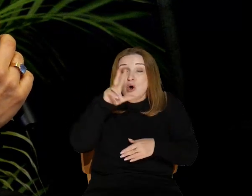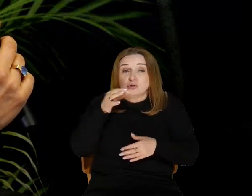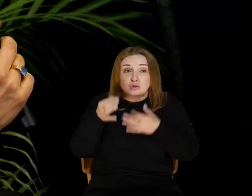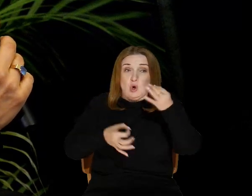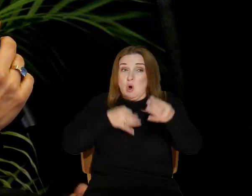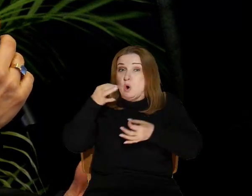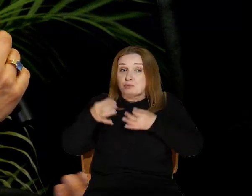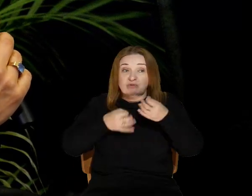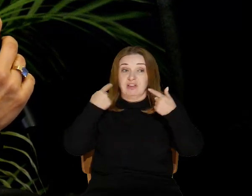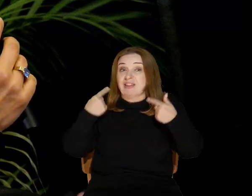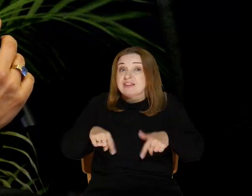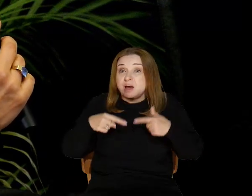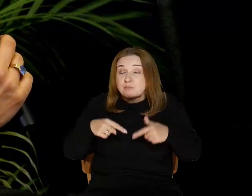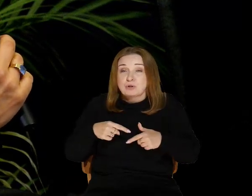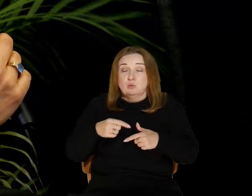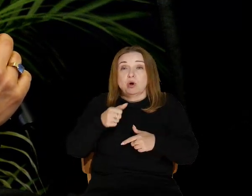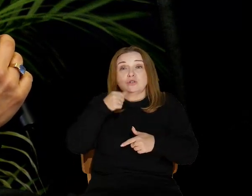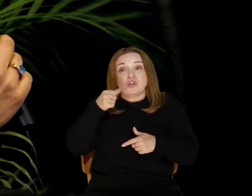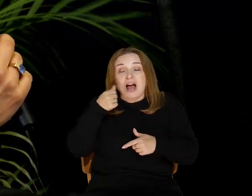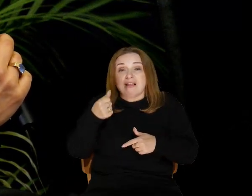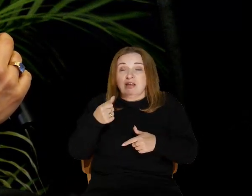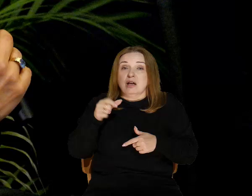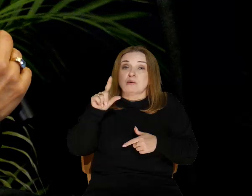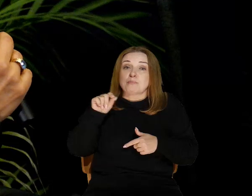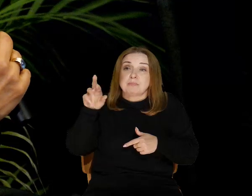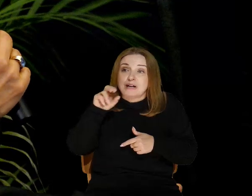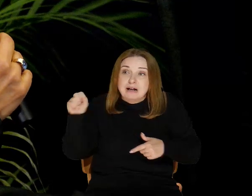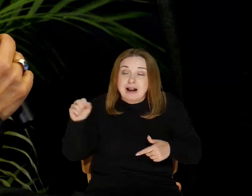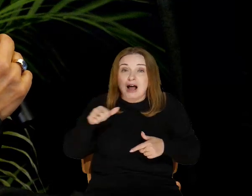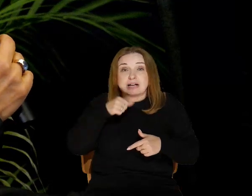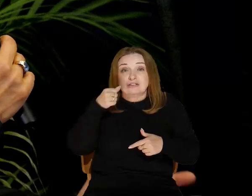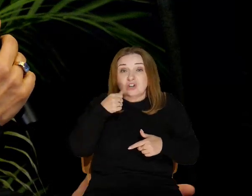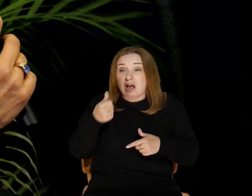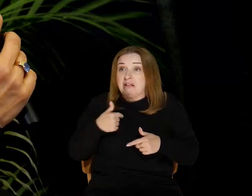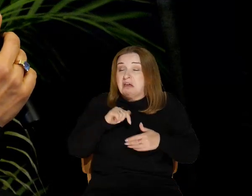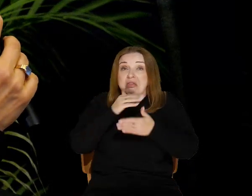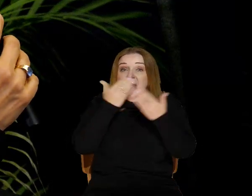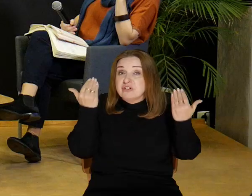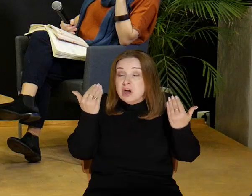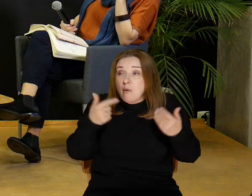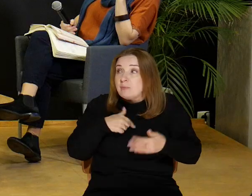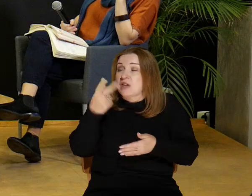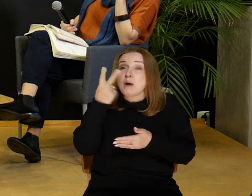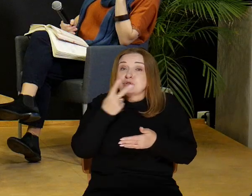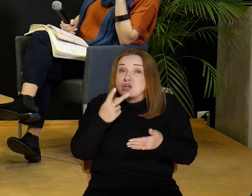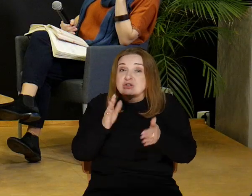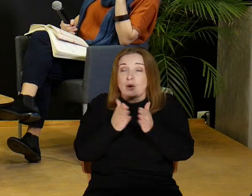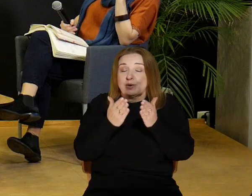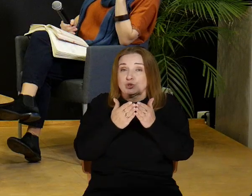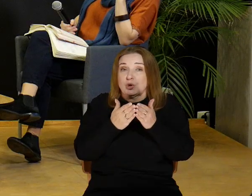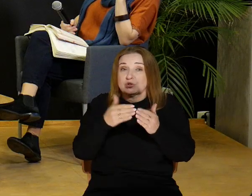nie mówił, o tej biedzie moich dziadków i pradziadków. Ja to właściwie wyczytałam Martina Polaka w